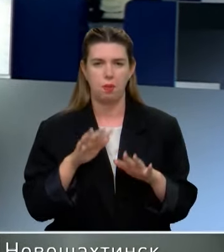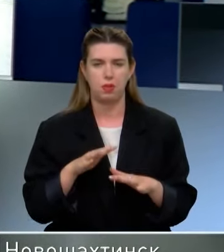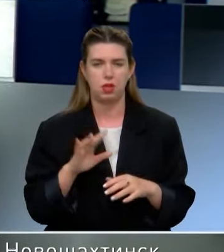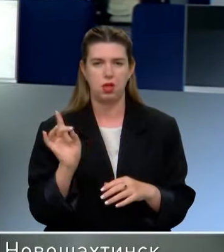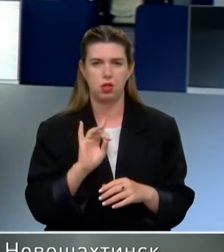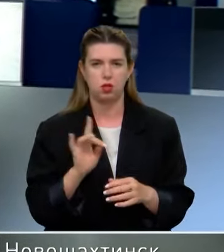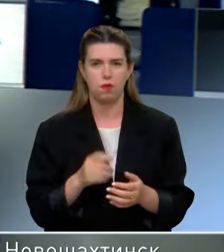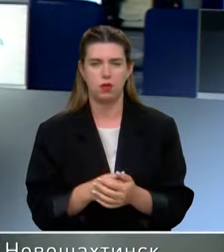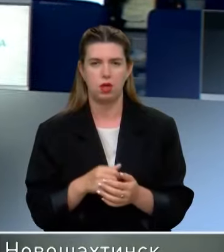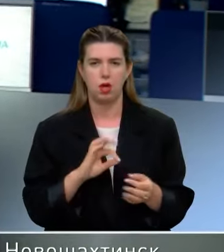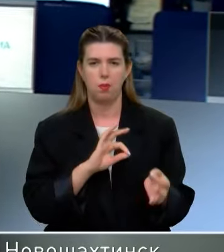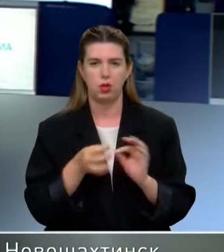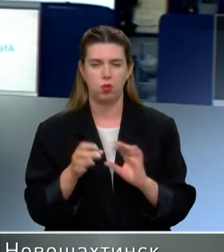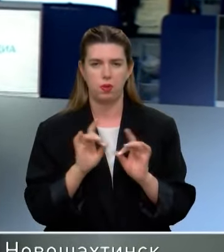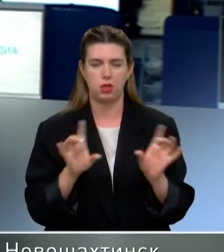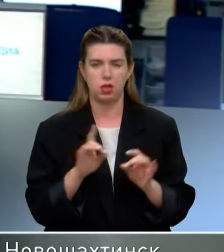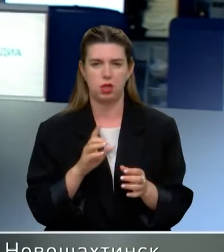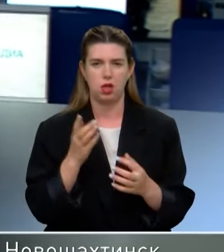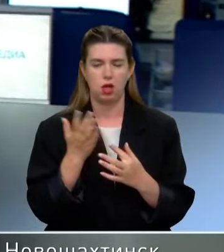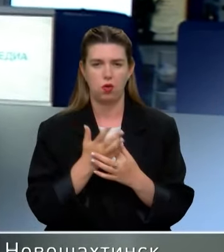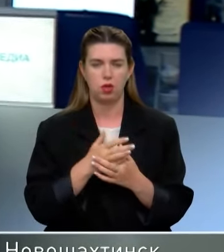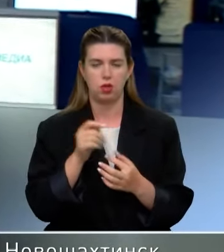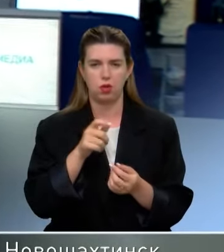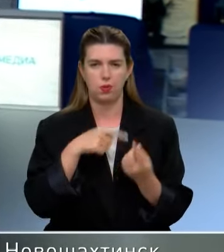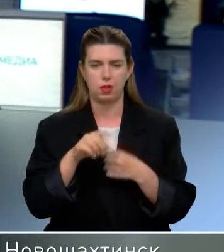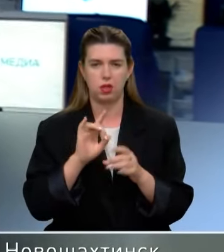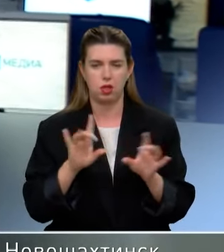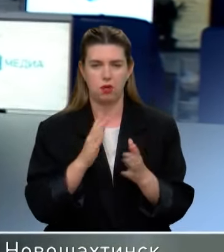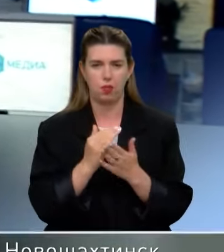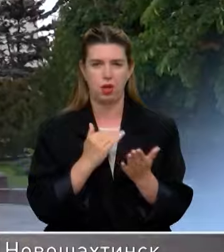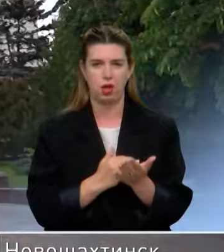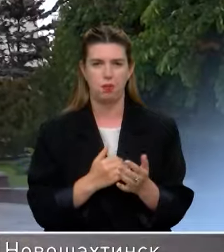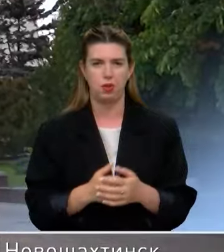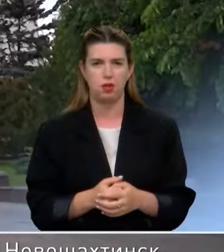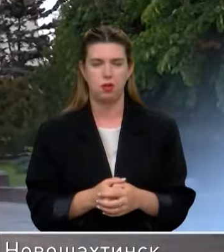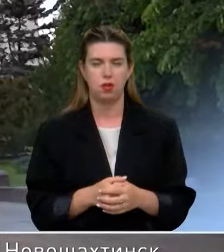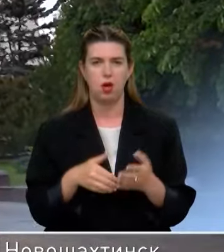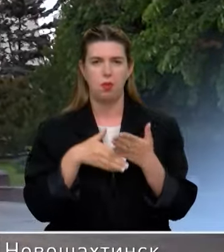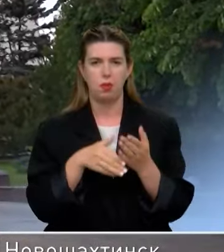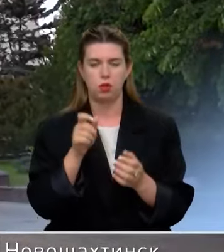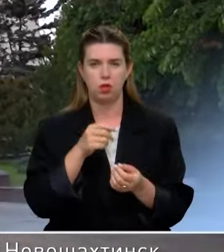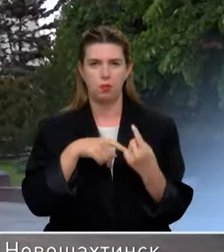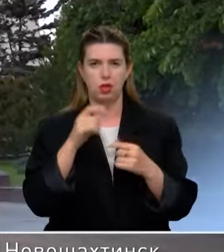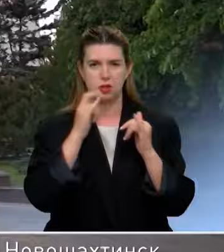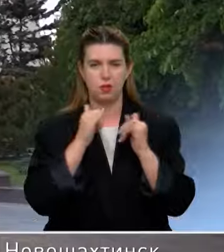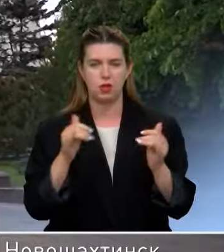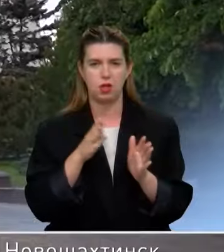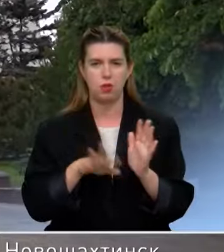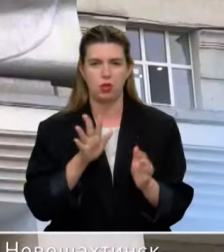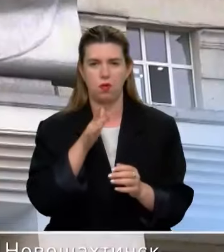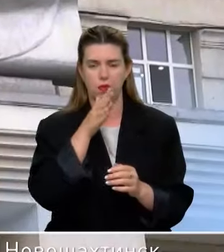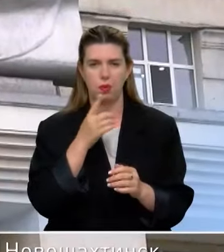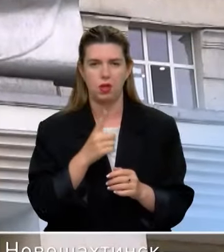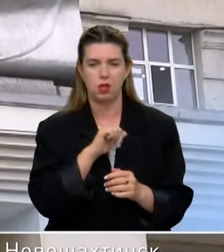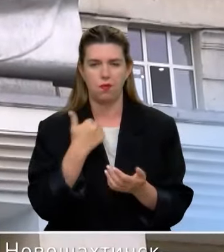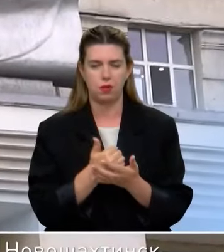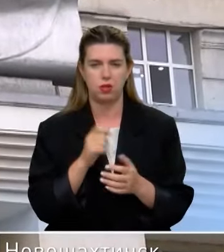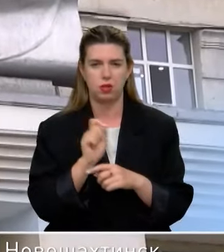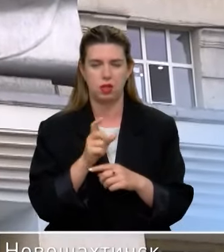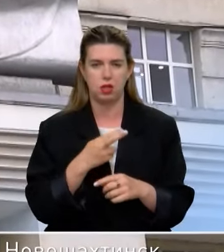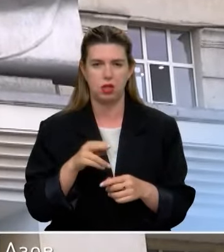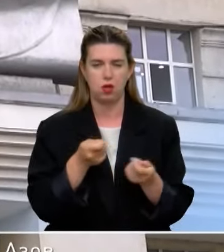Ростовская подробнее о льготах предпринимателям расскажем в сюжете помочь бизнесу развиваться в непростое время одна из важных